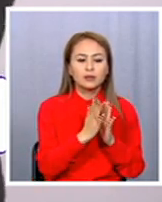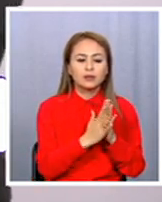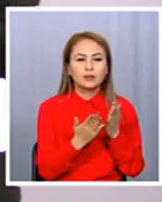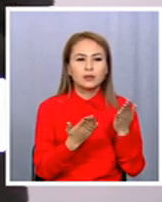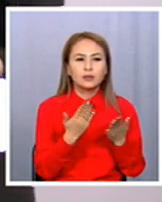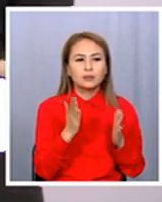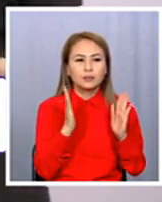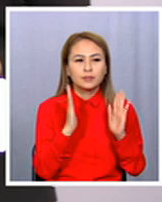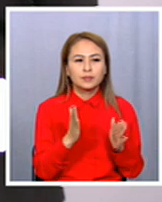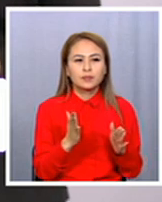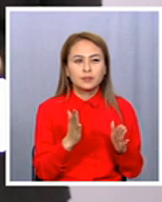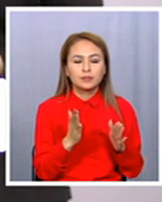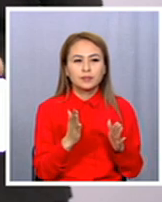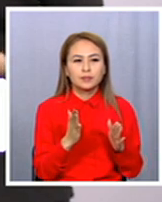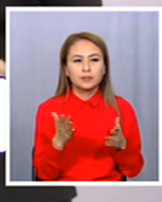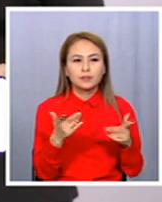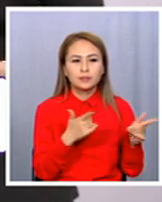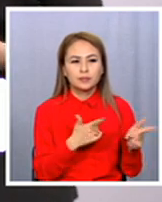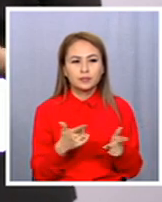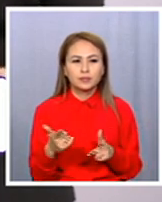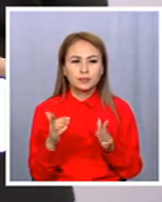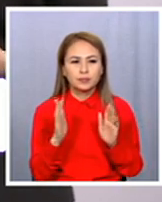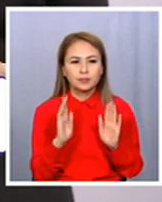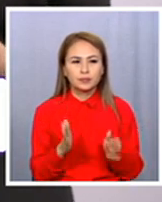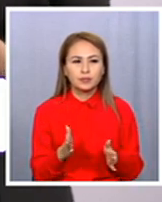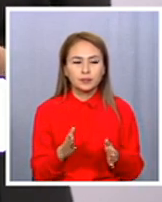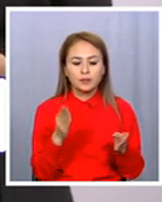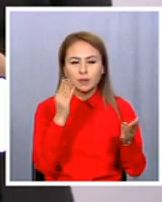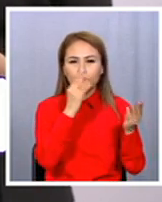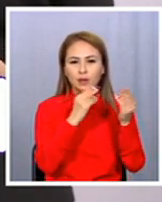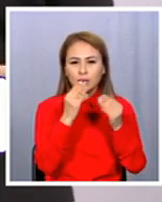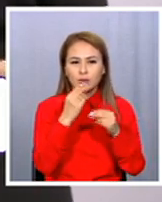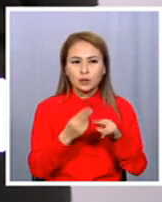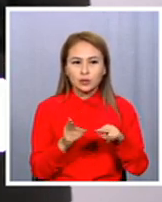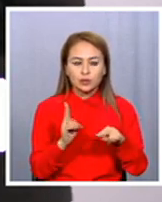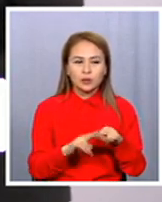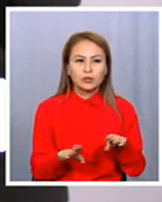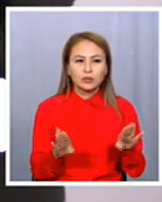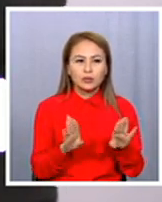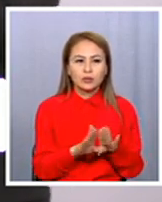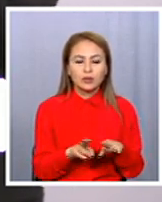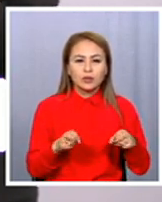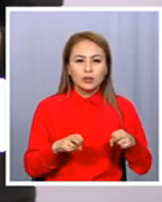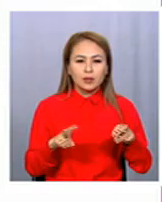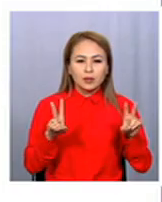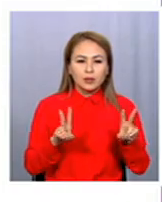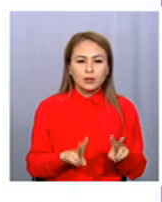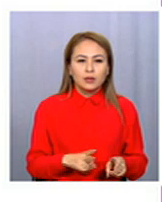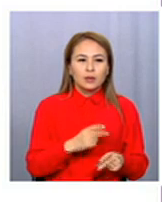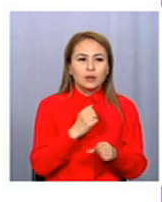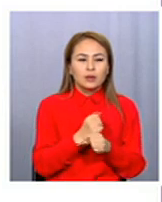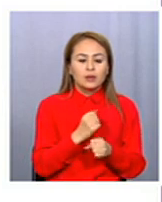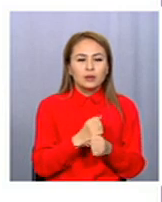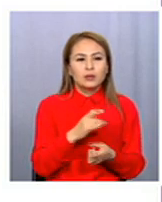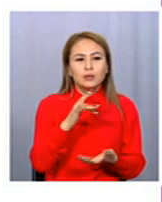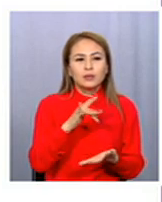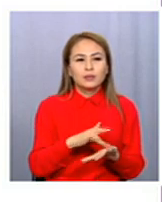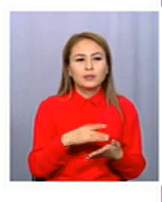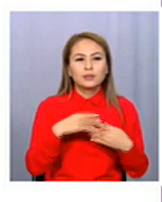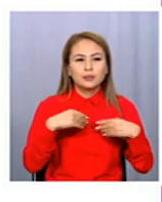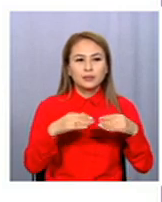арнайы тоғандарды дайындайды. Яғни жасанды жүйе деп отырғанымыз, бұл арнайы жасанды ортада